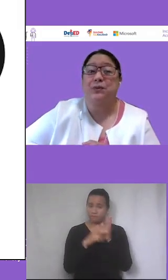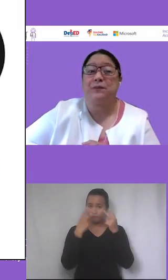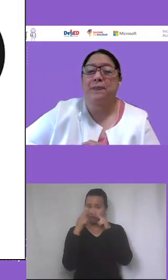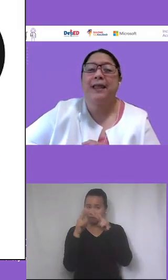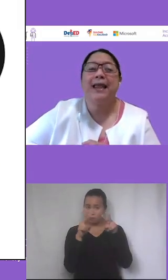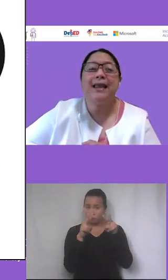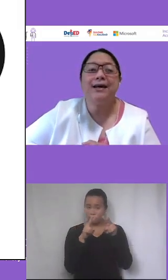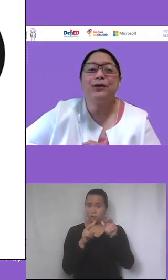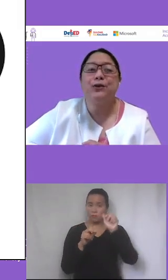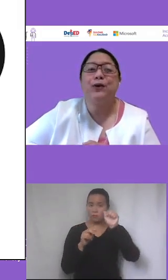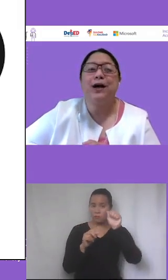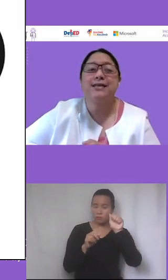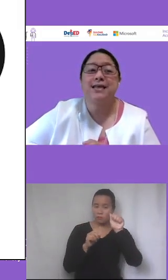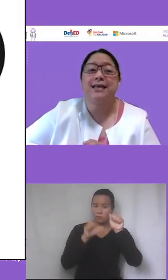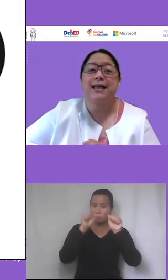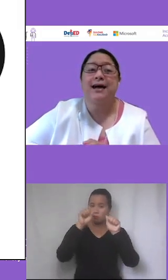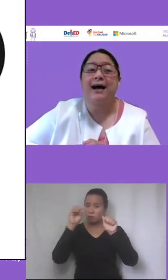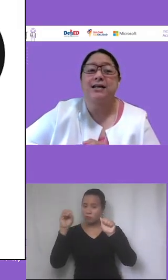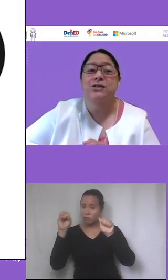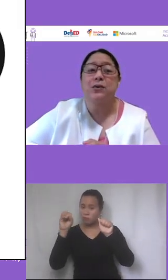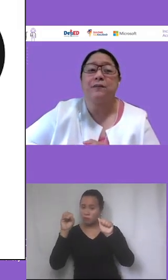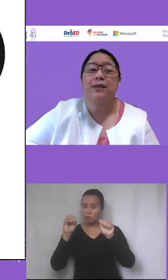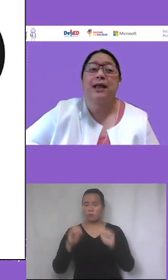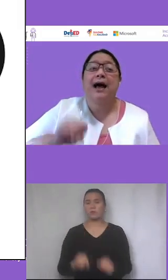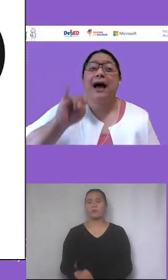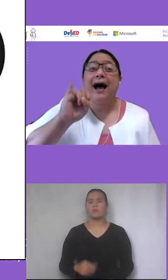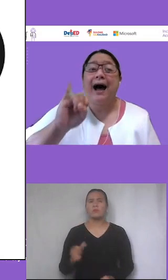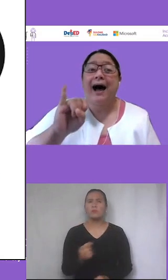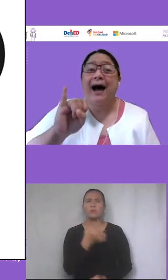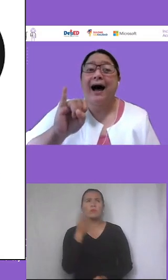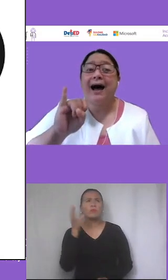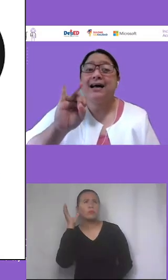aso. Ilang tunog ang salitang aso?